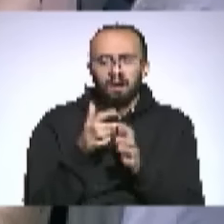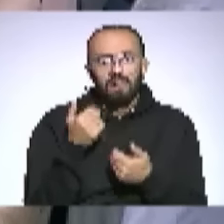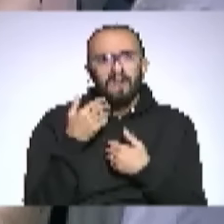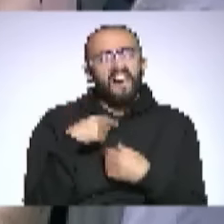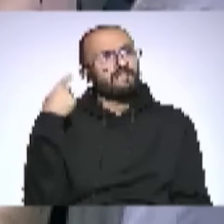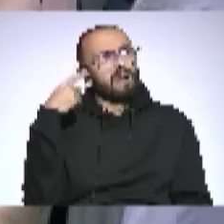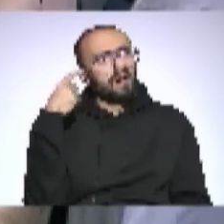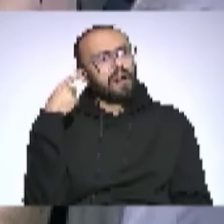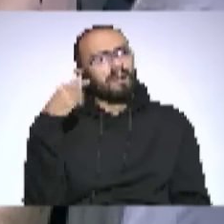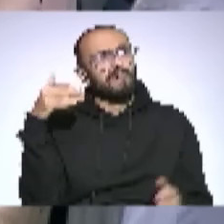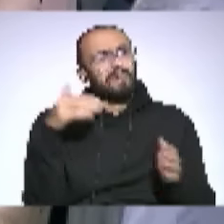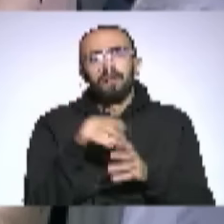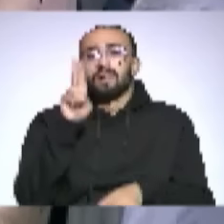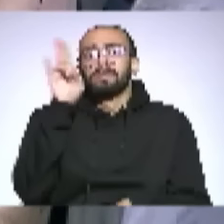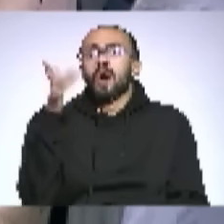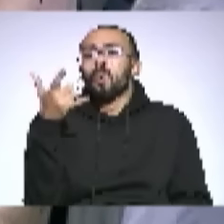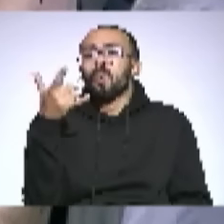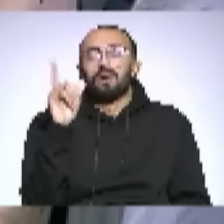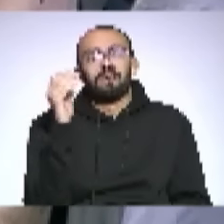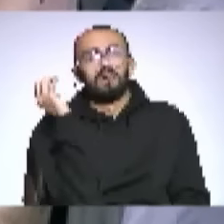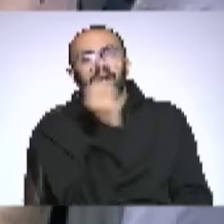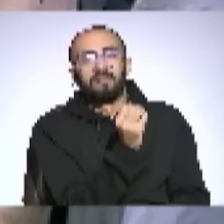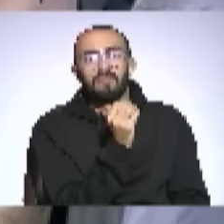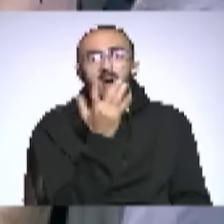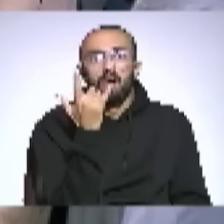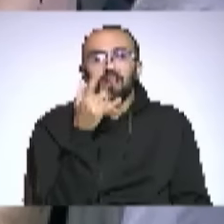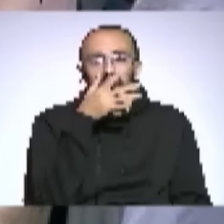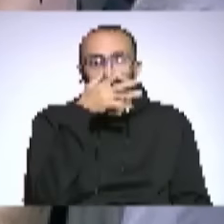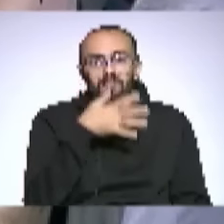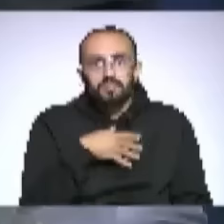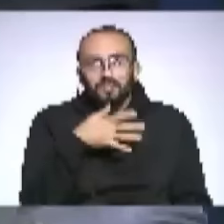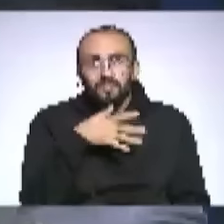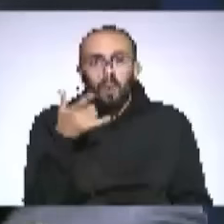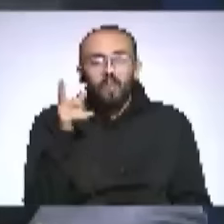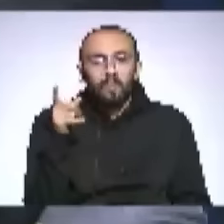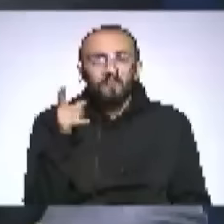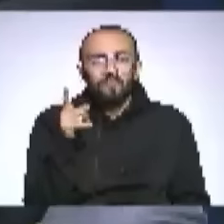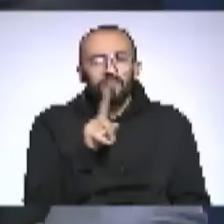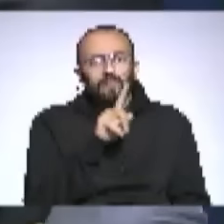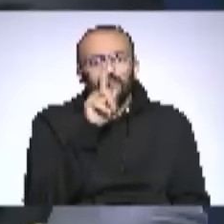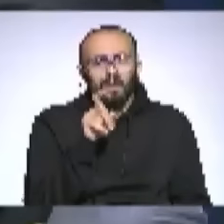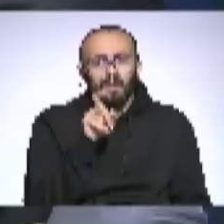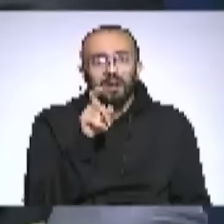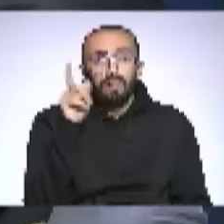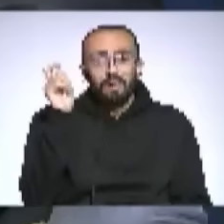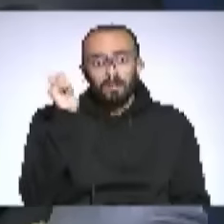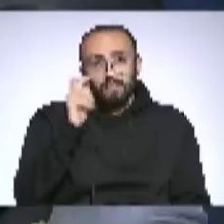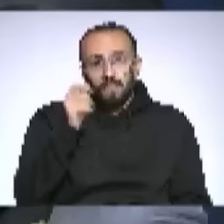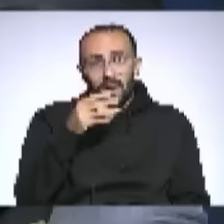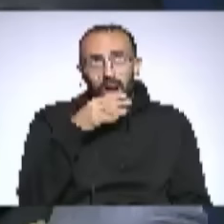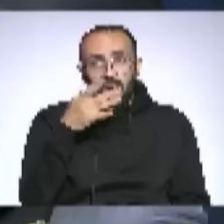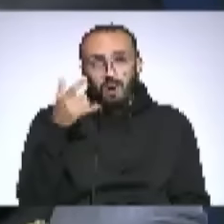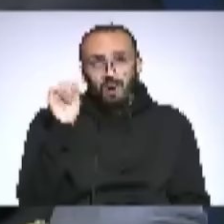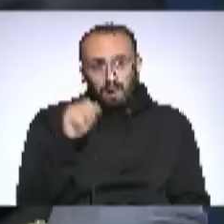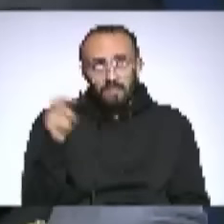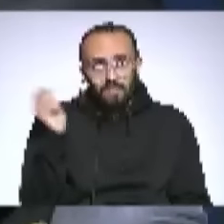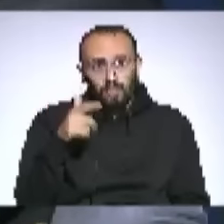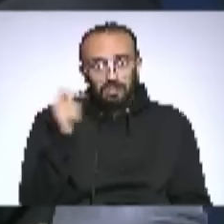هفكر وارد عليك روح ياخد راي اخوه ويجي يرد علي انا سؤال يا بنتي هل هو بيدعم جوزك ماديا اه